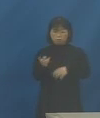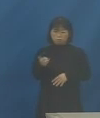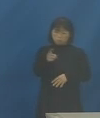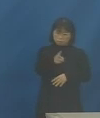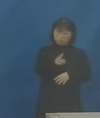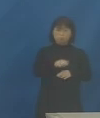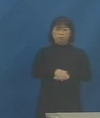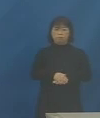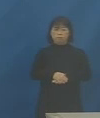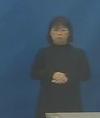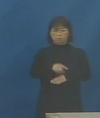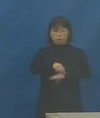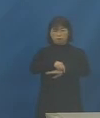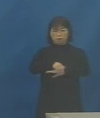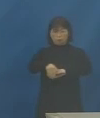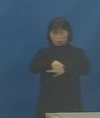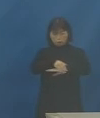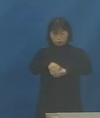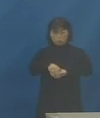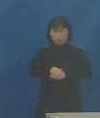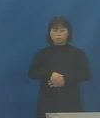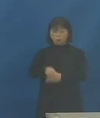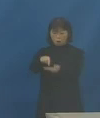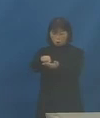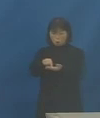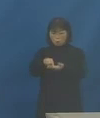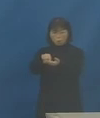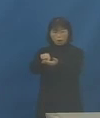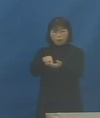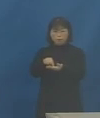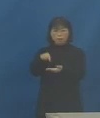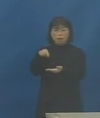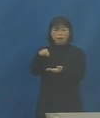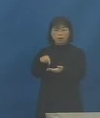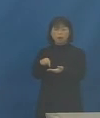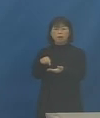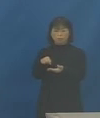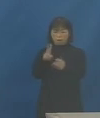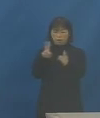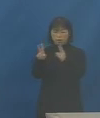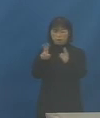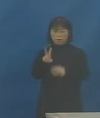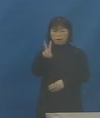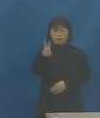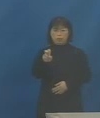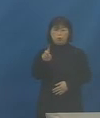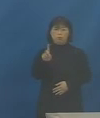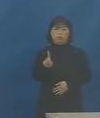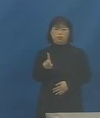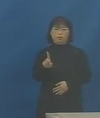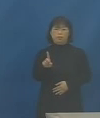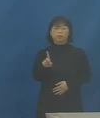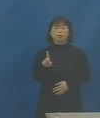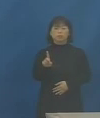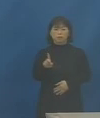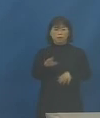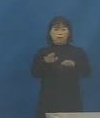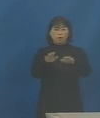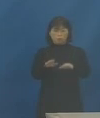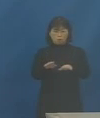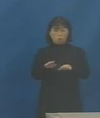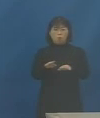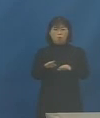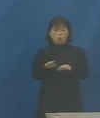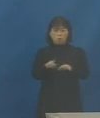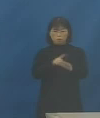考えております応募があった中で今あの21社につきまして今日選考決定